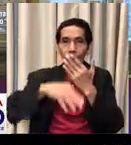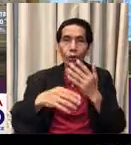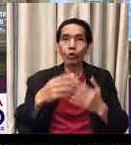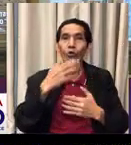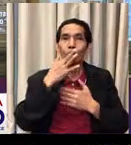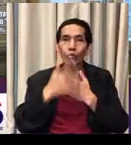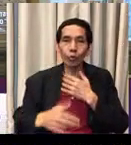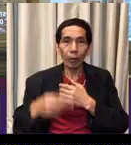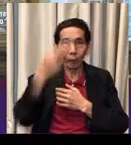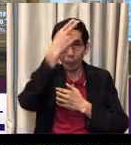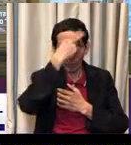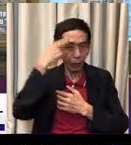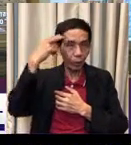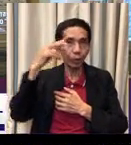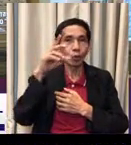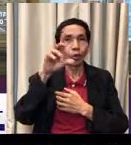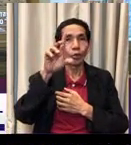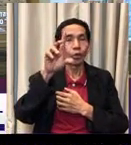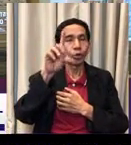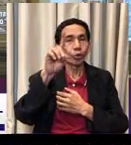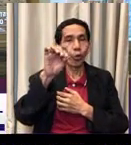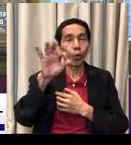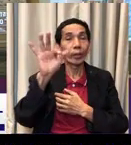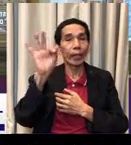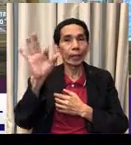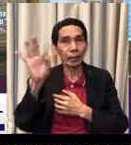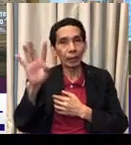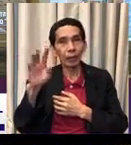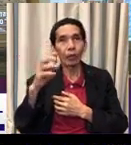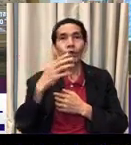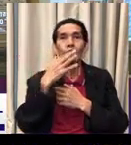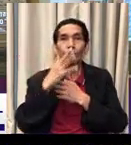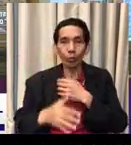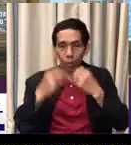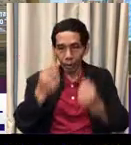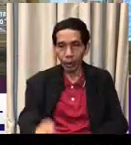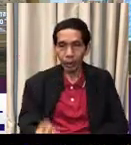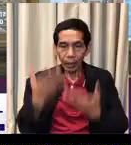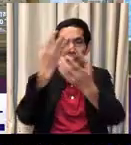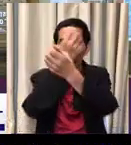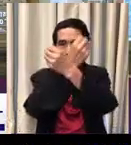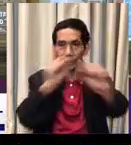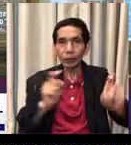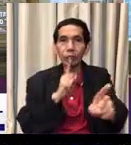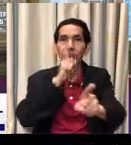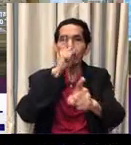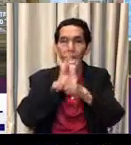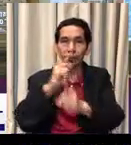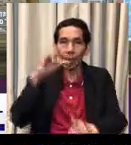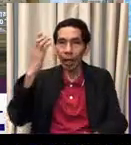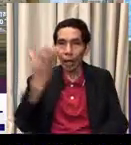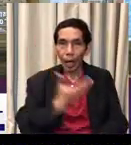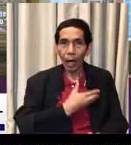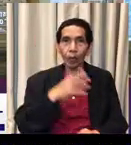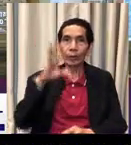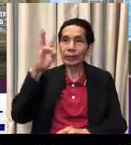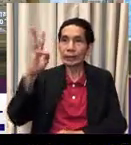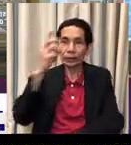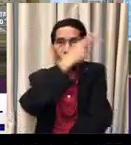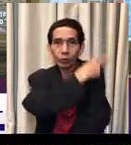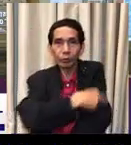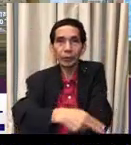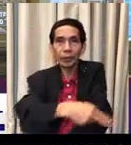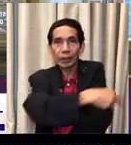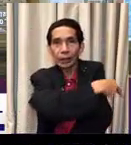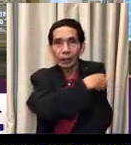Dugong Bayani Award 2019. Dugong Alay, Ligtas na Tunay. Ang ating pong anim na mga ospital